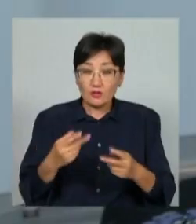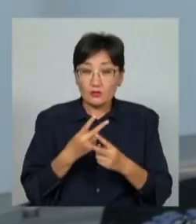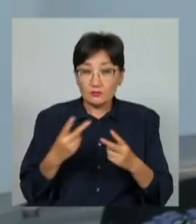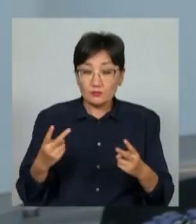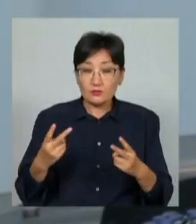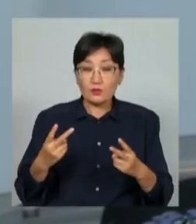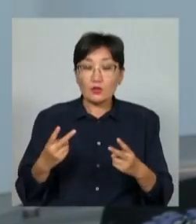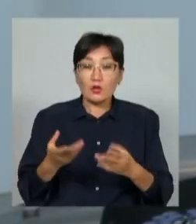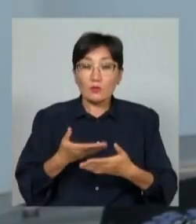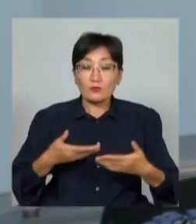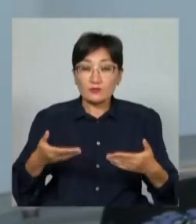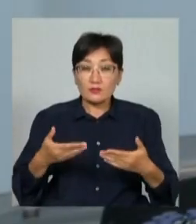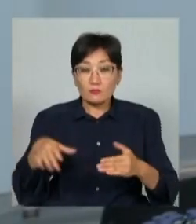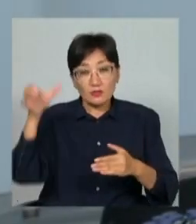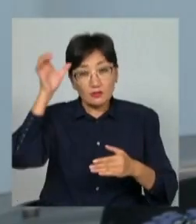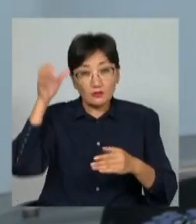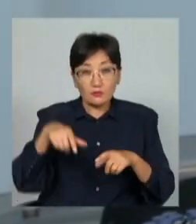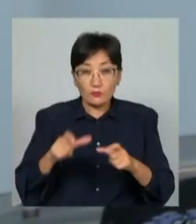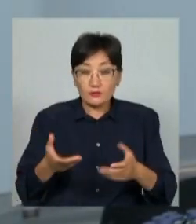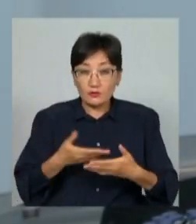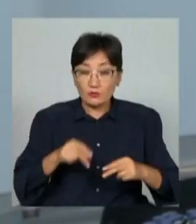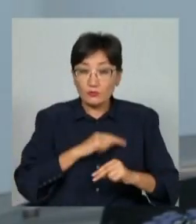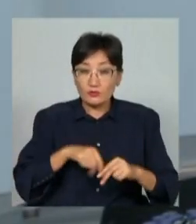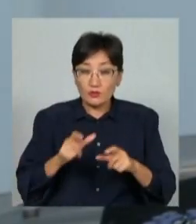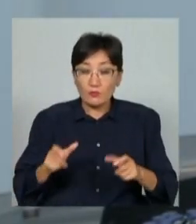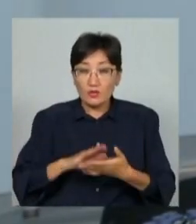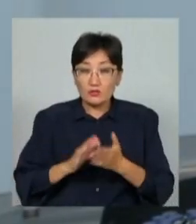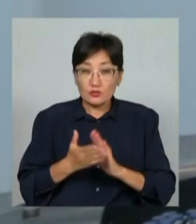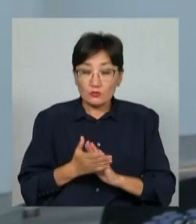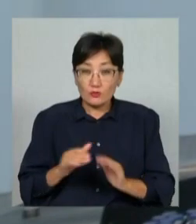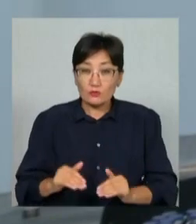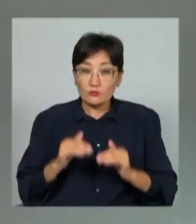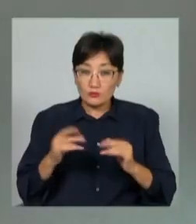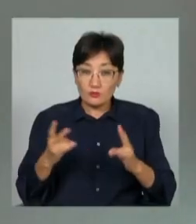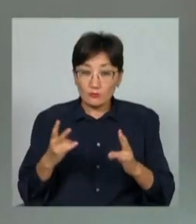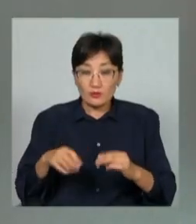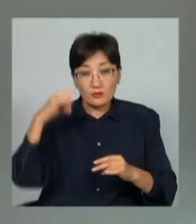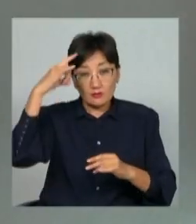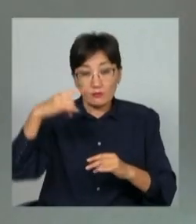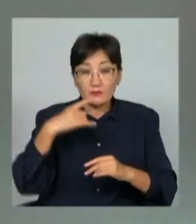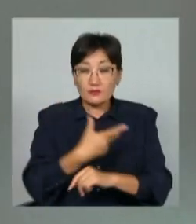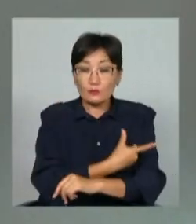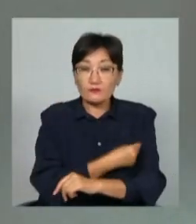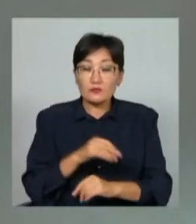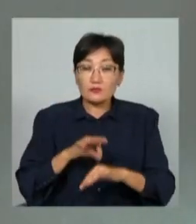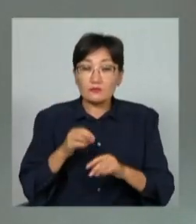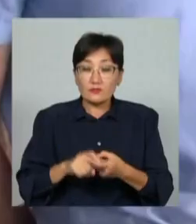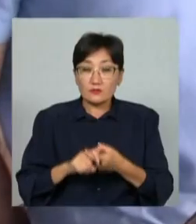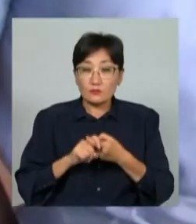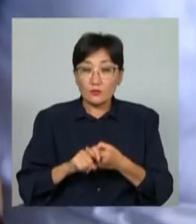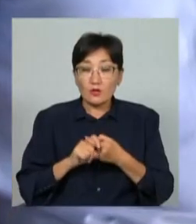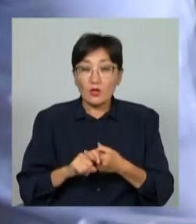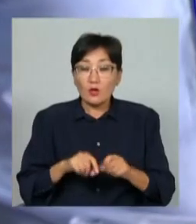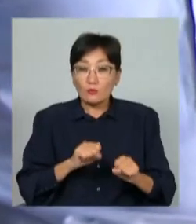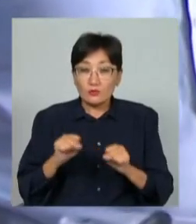қарастырып, біздің ғалымдардың және біздің қызметкерлердің жағдайын көтеру керек. Отандық Казвак екпесі коронавирус